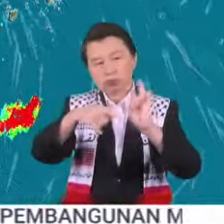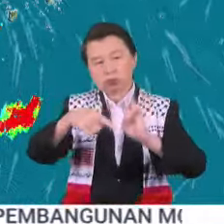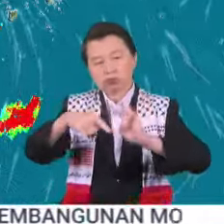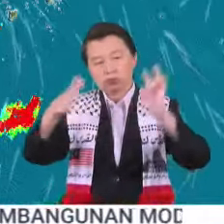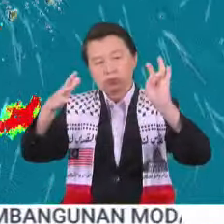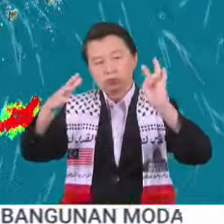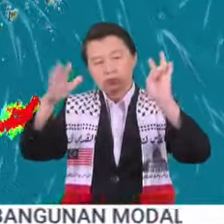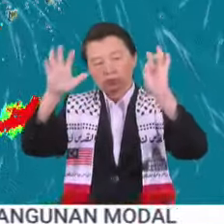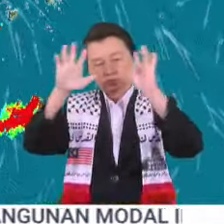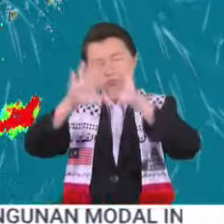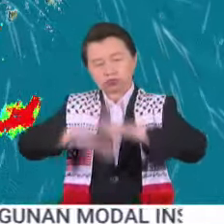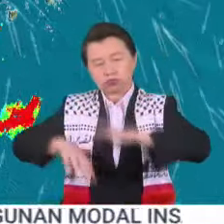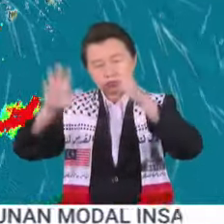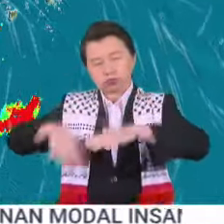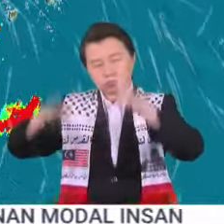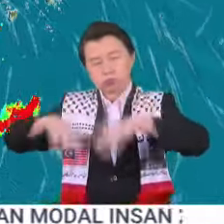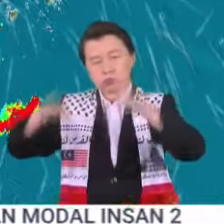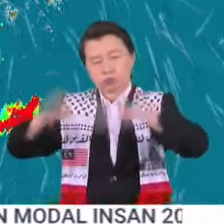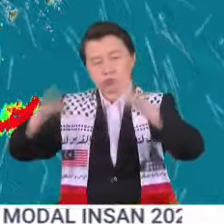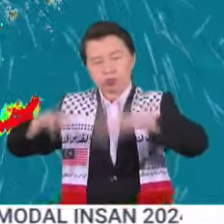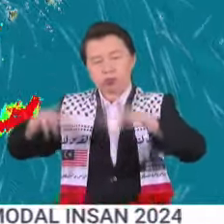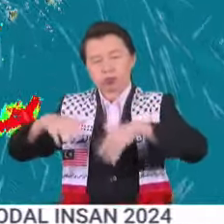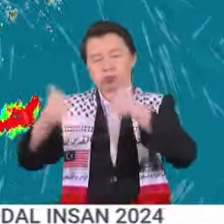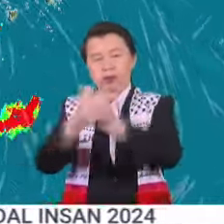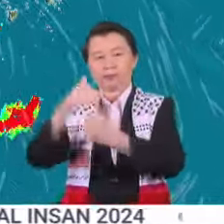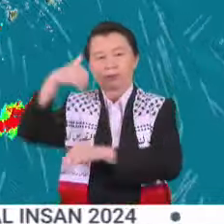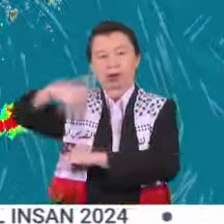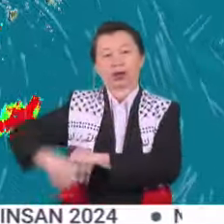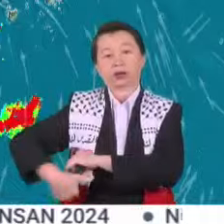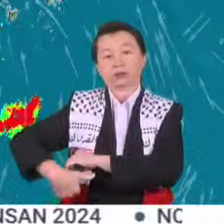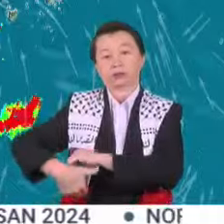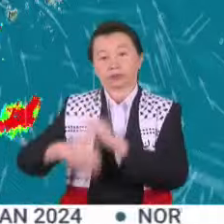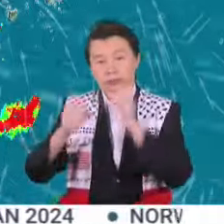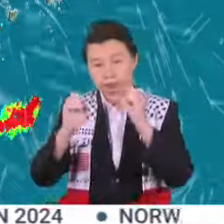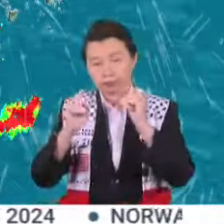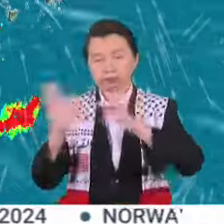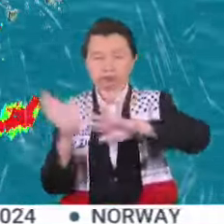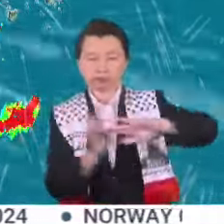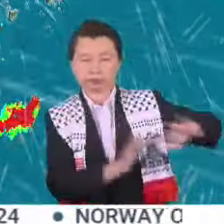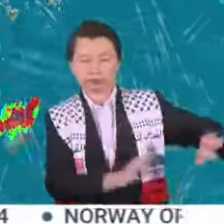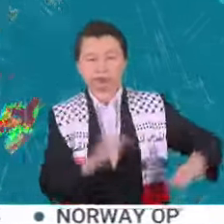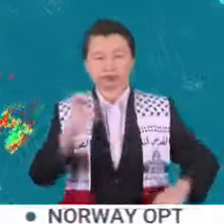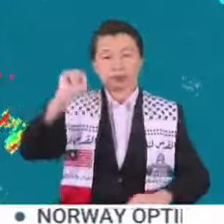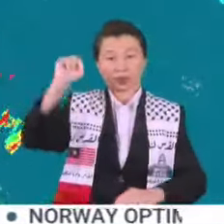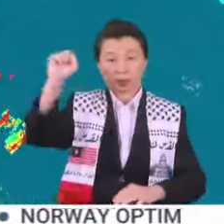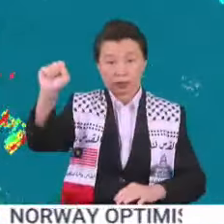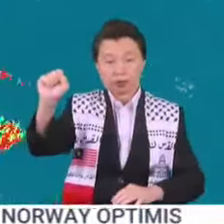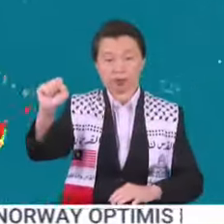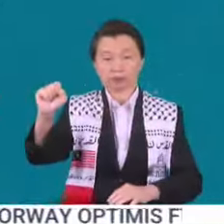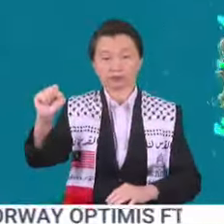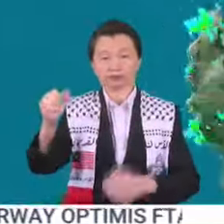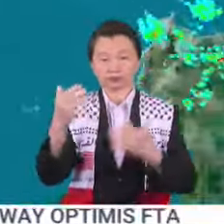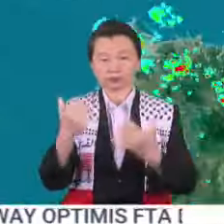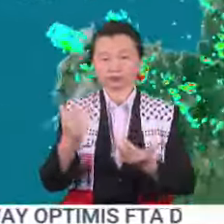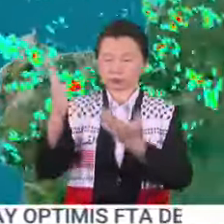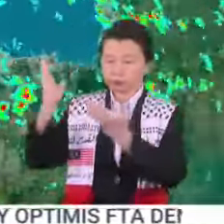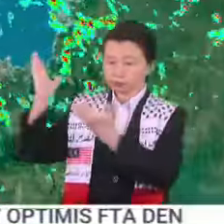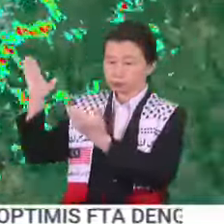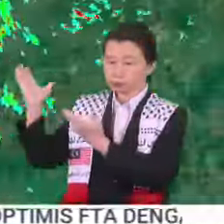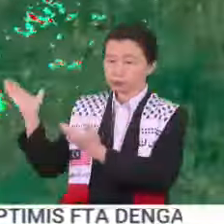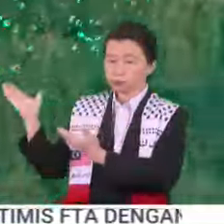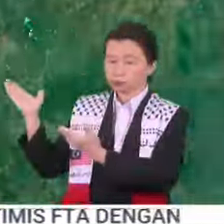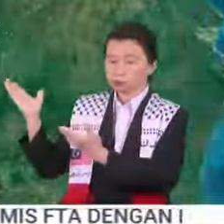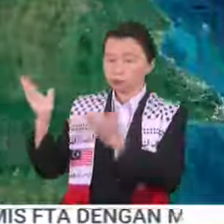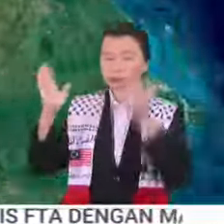yang boleh berlanjutan sehingga ke malam nanti. Baik, bagi negeri Sabah pada ketika ini dalam keadaan yang